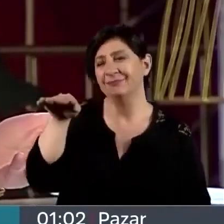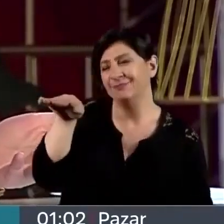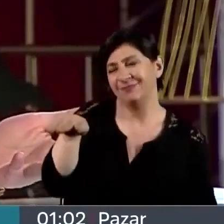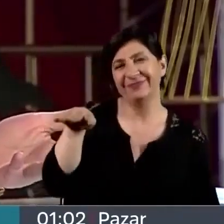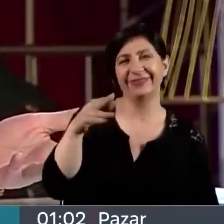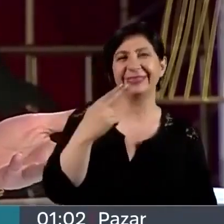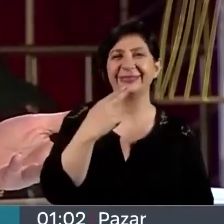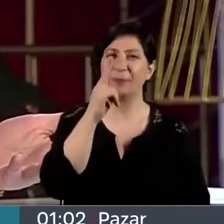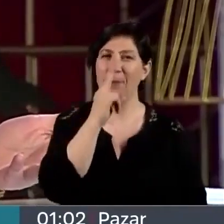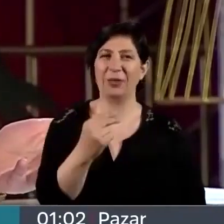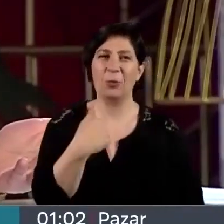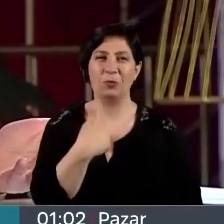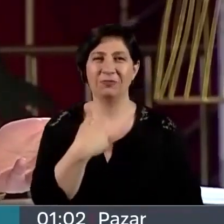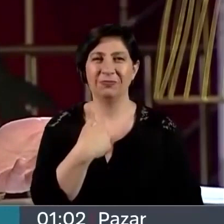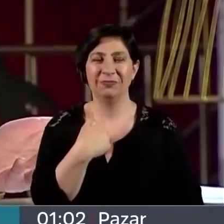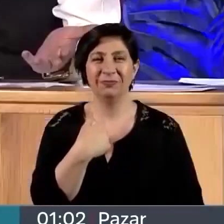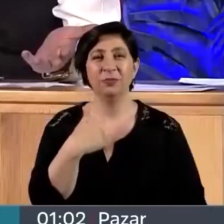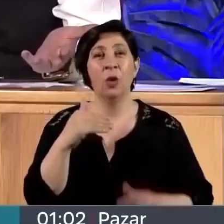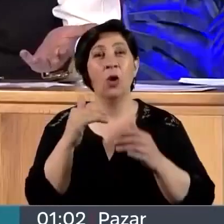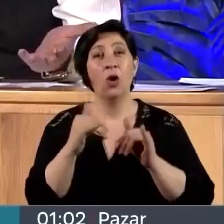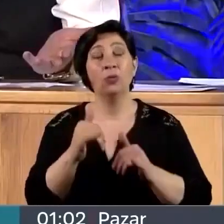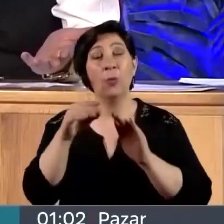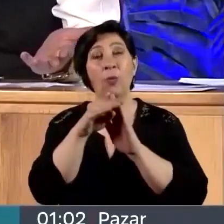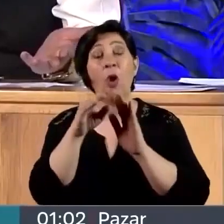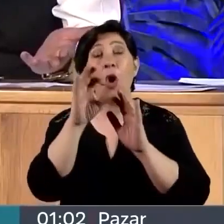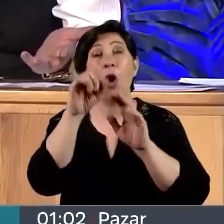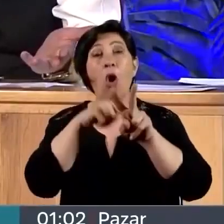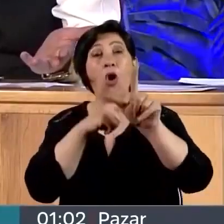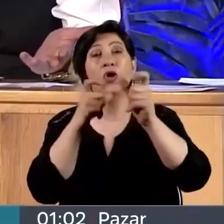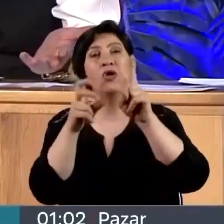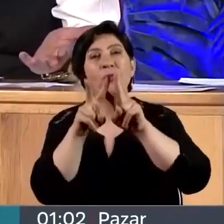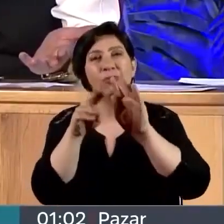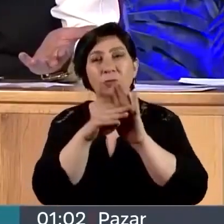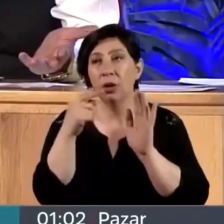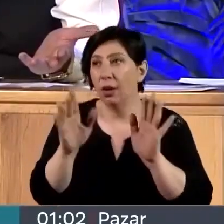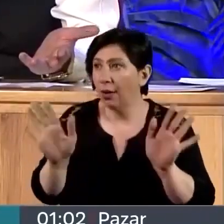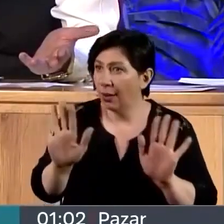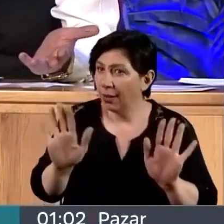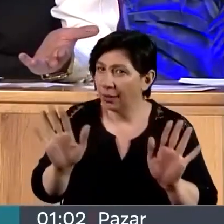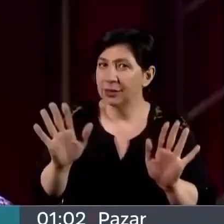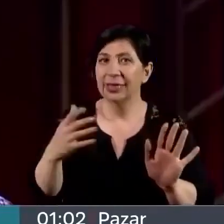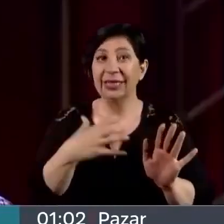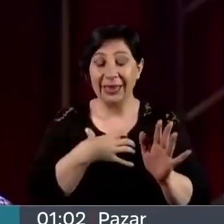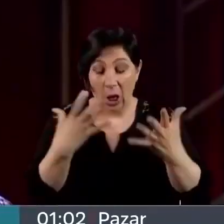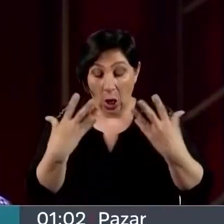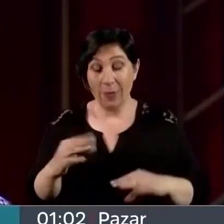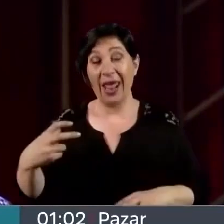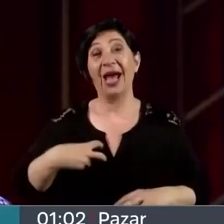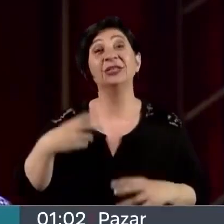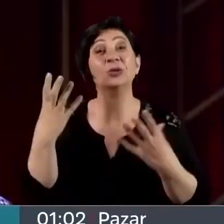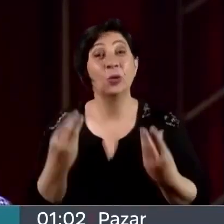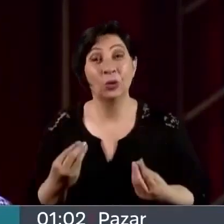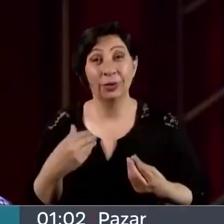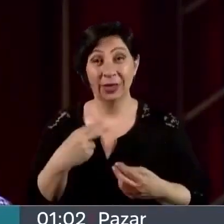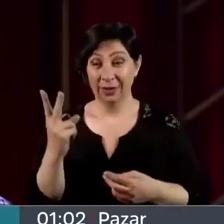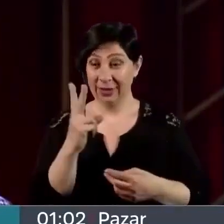kadınlardan hoşlanıyorum. Oylumun programında söylemişsin. Bu haksızlık değil mi? Ama Yani insan kendinde olmayana aşık olur yani. 2